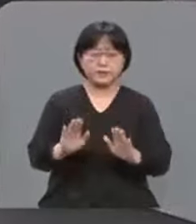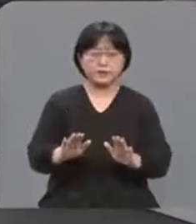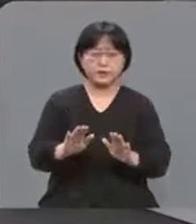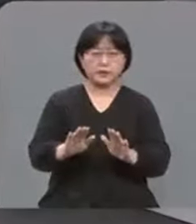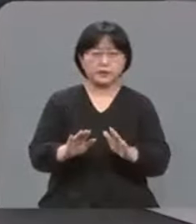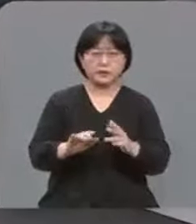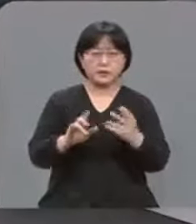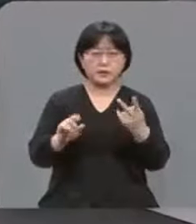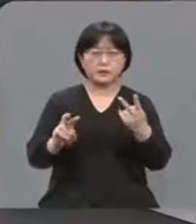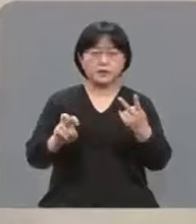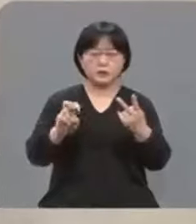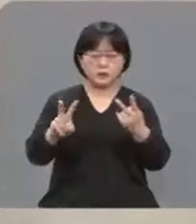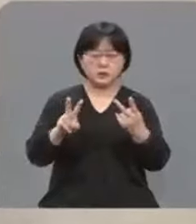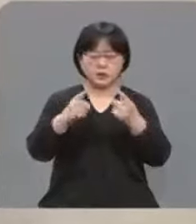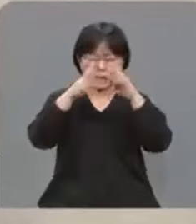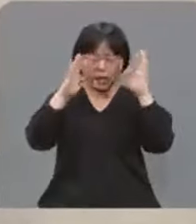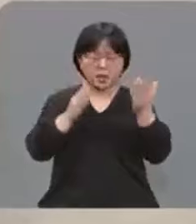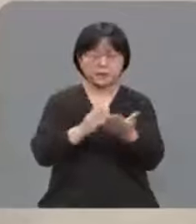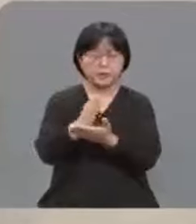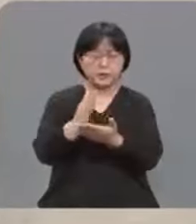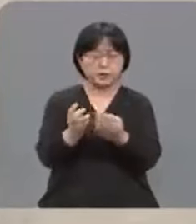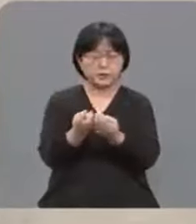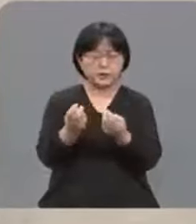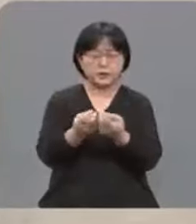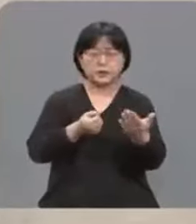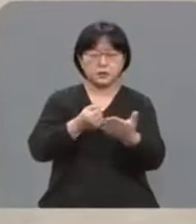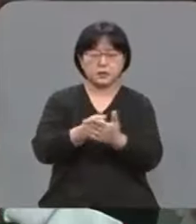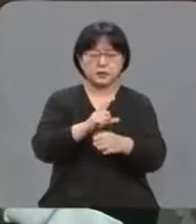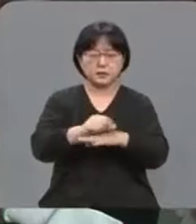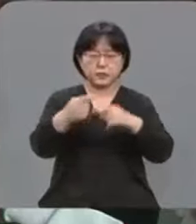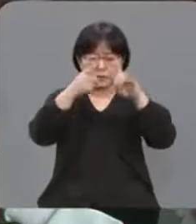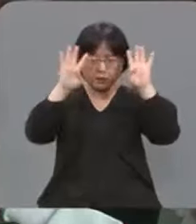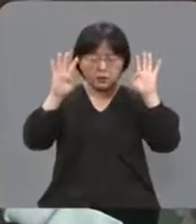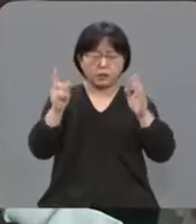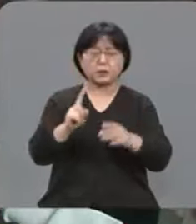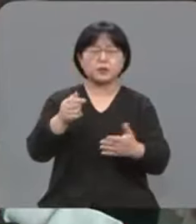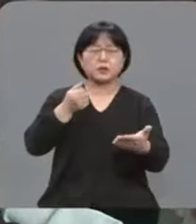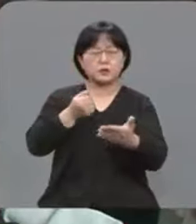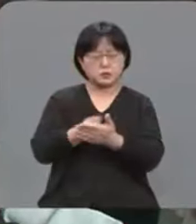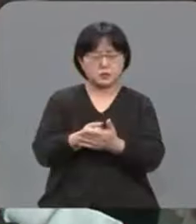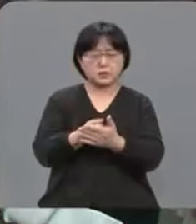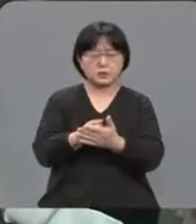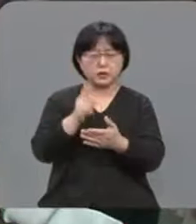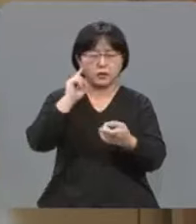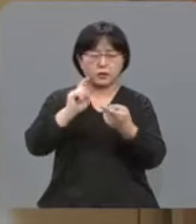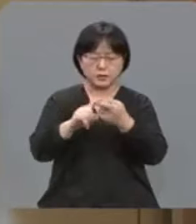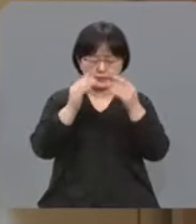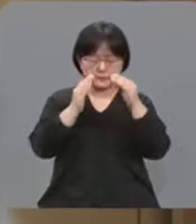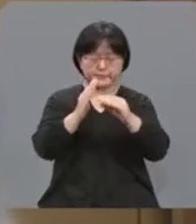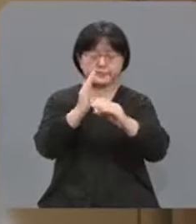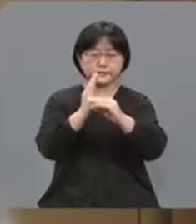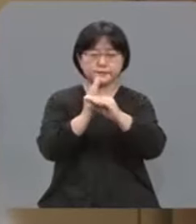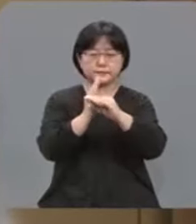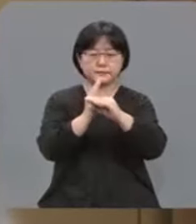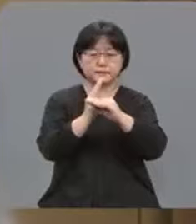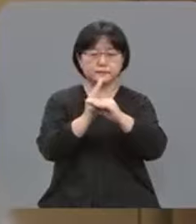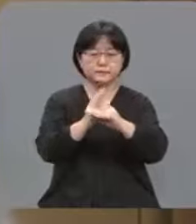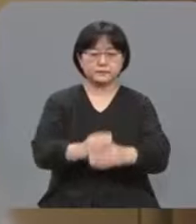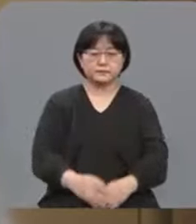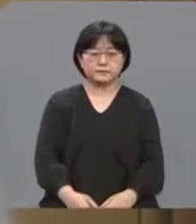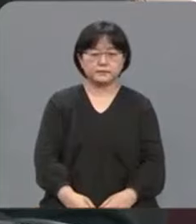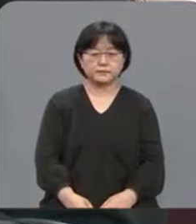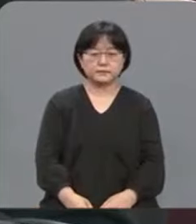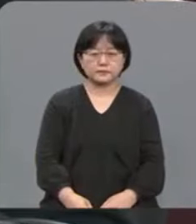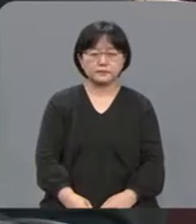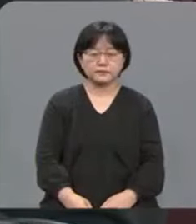22일까지 대학 유형을 결정해야 하는만큼 지역 대학들이 어떤 결단을 내릴지 관심이 쏠리고 있습니다 KBS